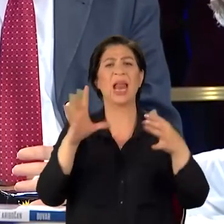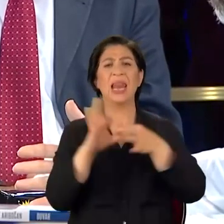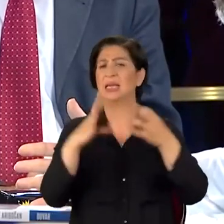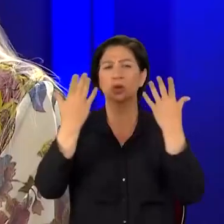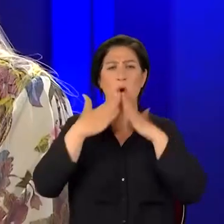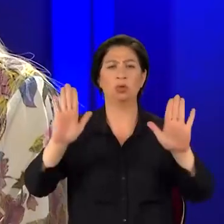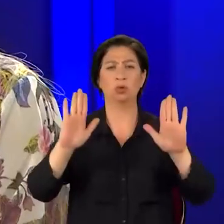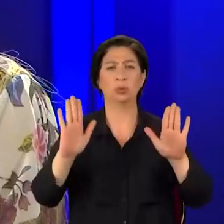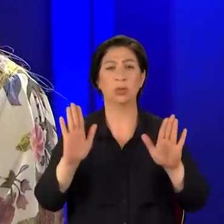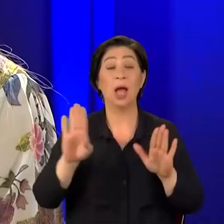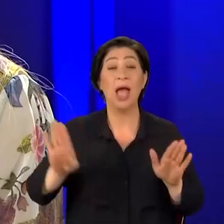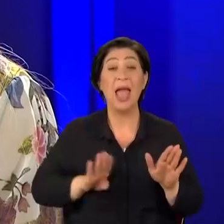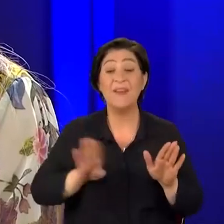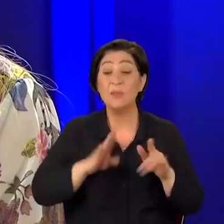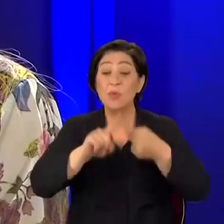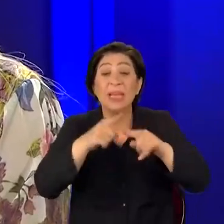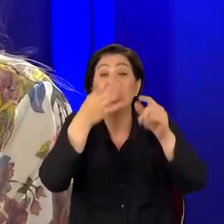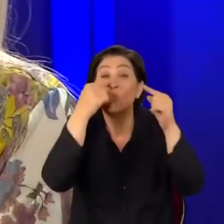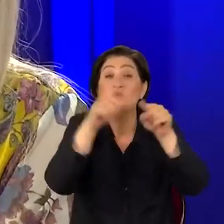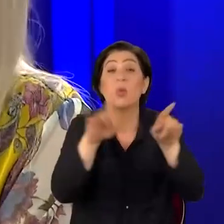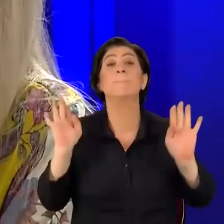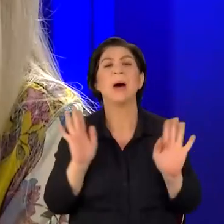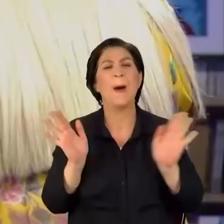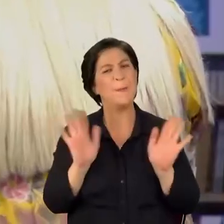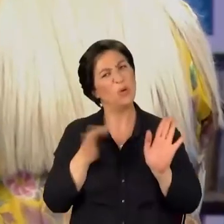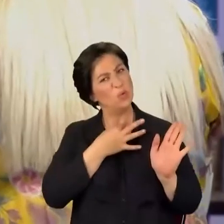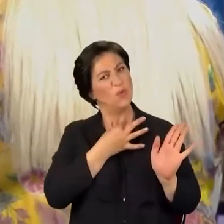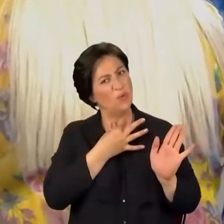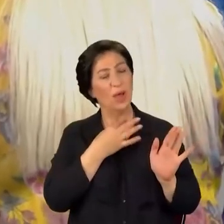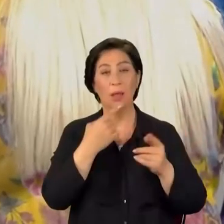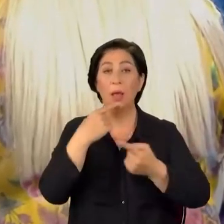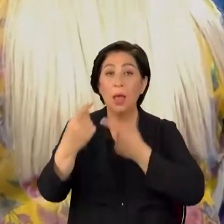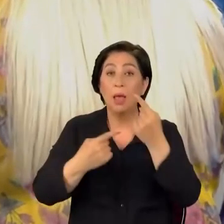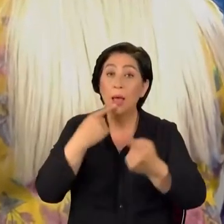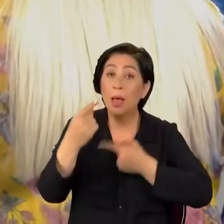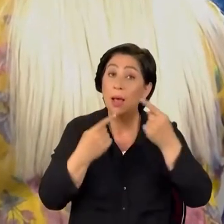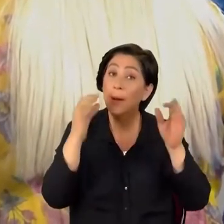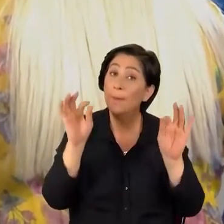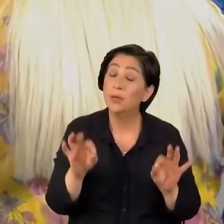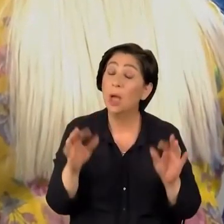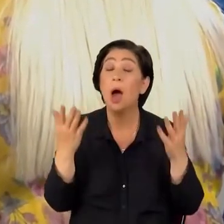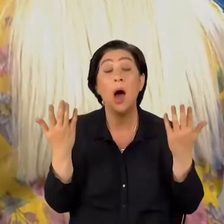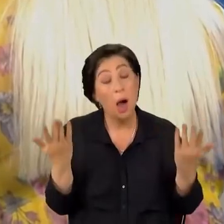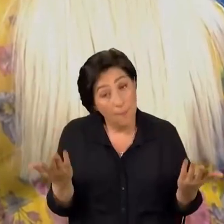ilgilenmeyecekler. Aman evladım siyasete bulaşma. Aman evladım. Ondan sonra fakat bu